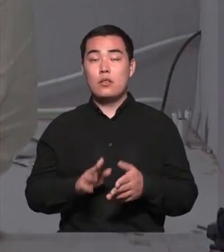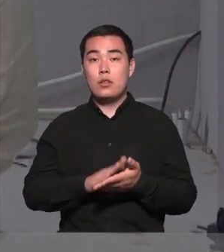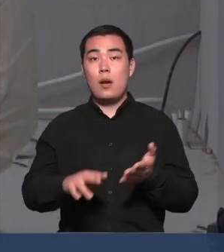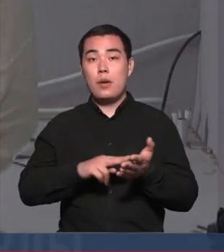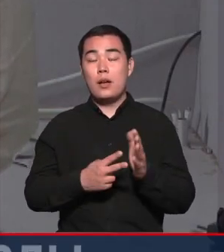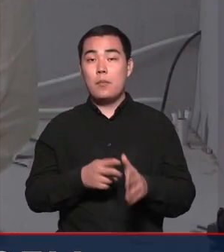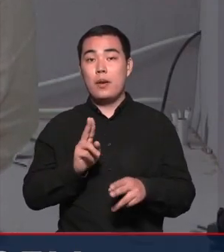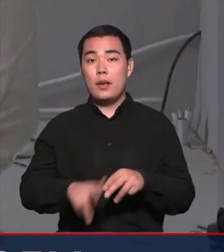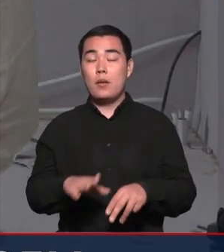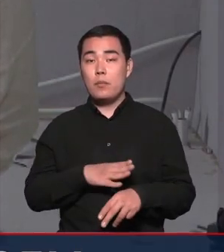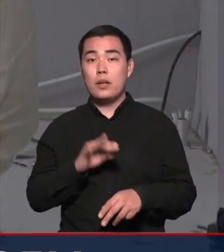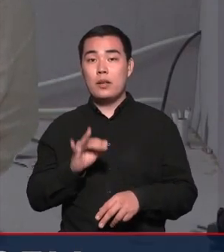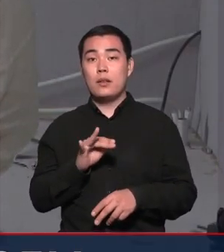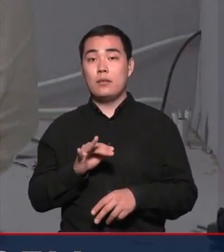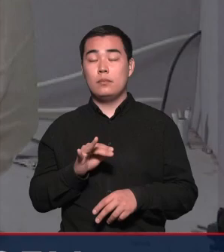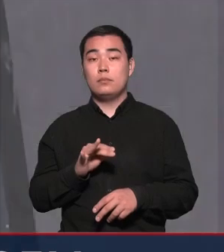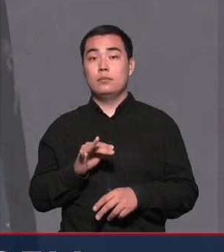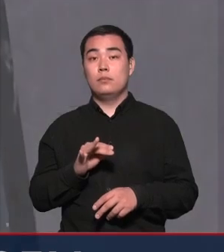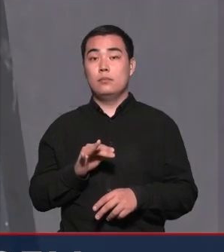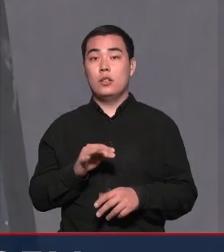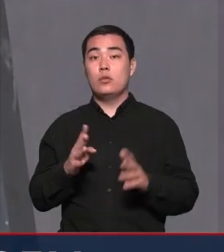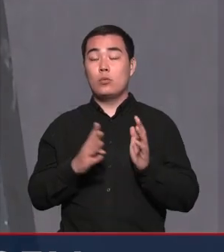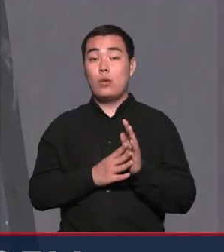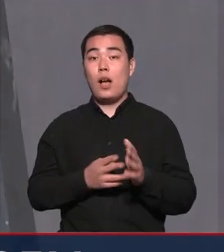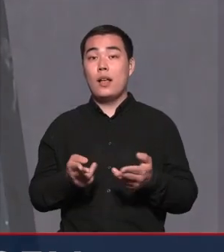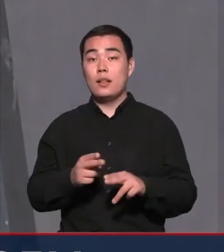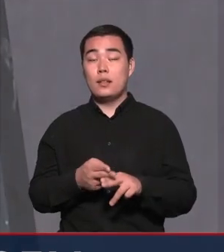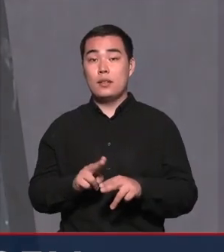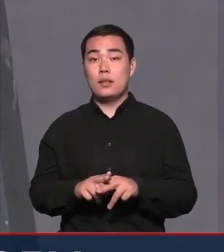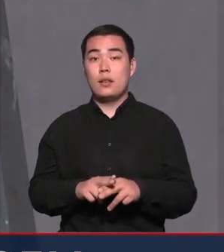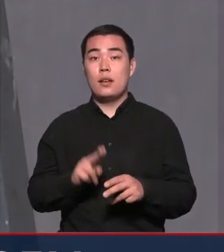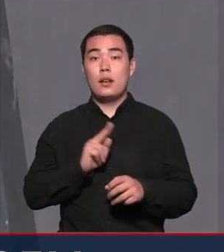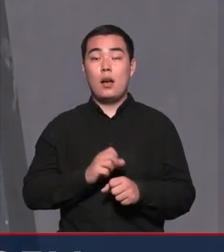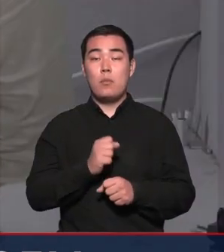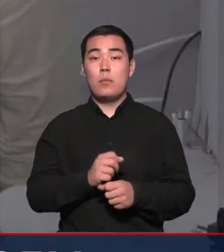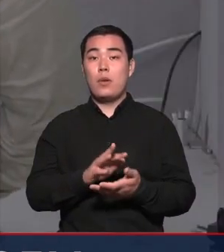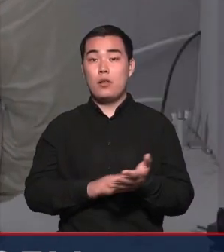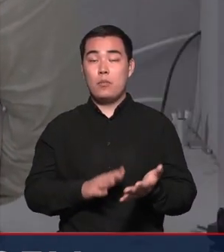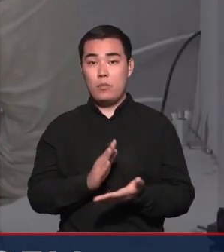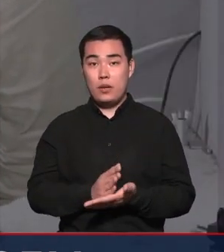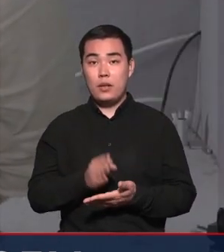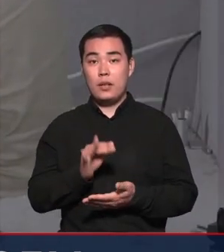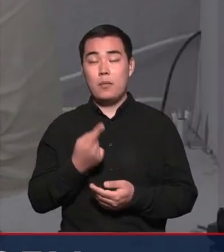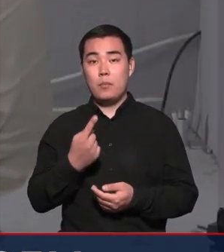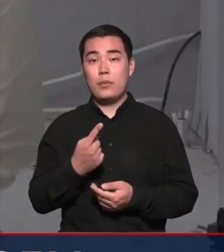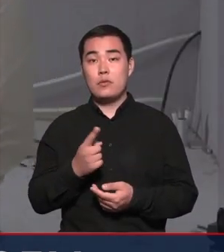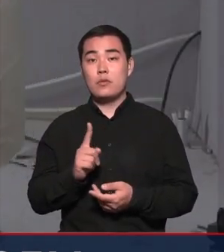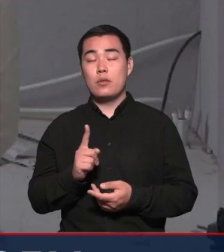отделкамен бітірдік. Қалған 9-ын жұмыстар жасап отыр. Енді бір